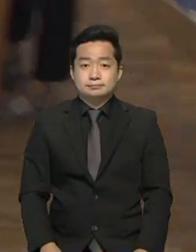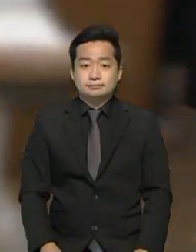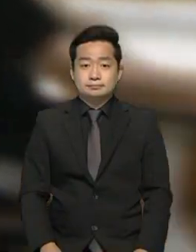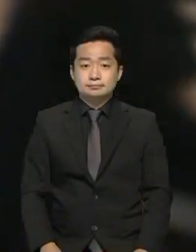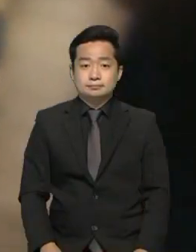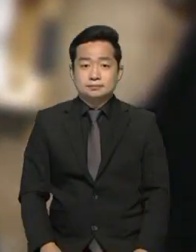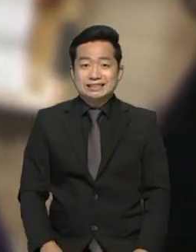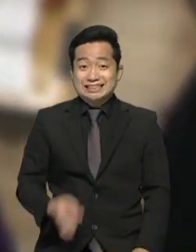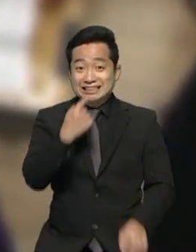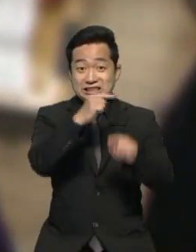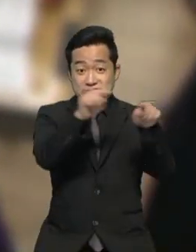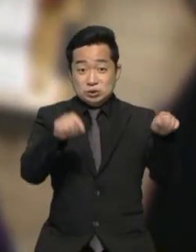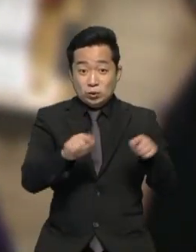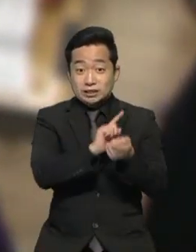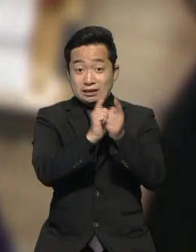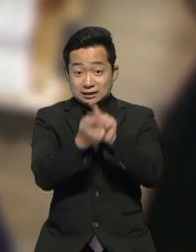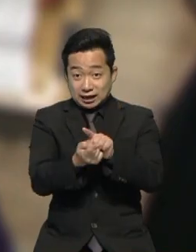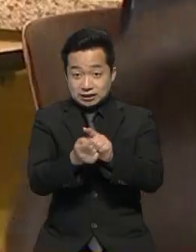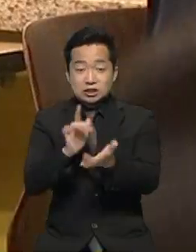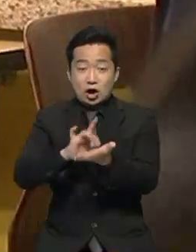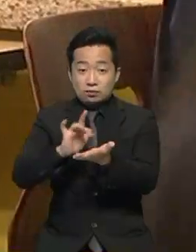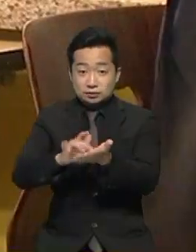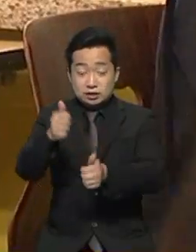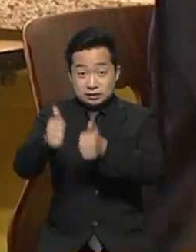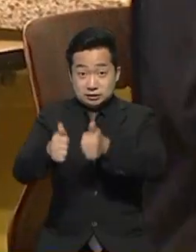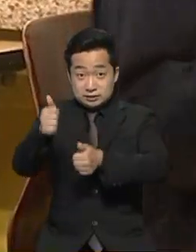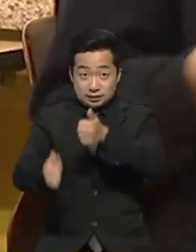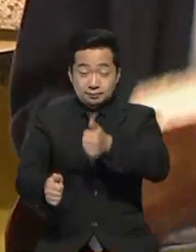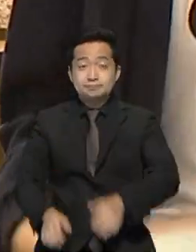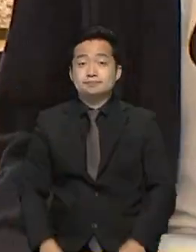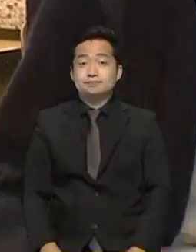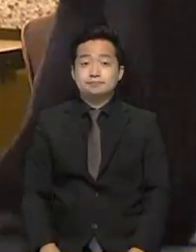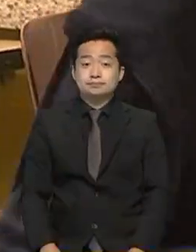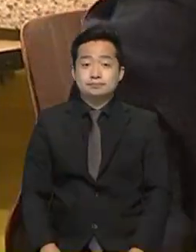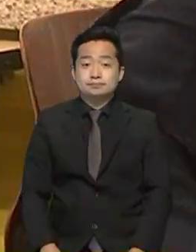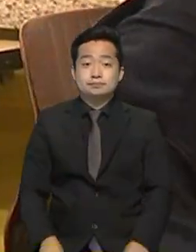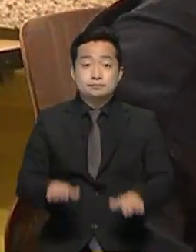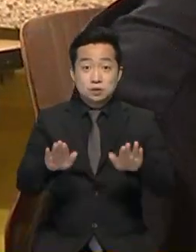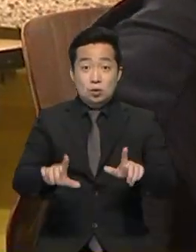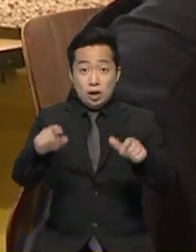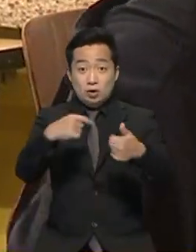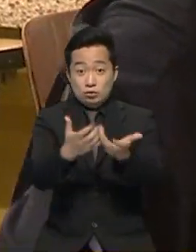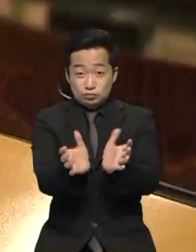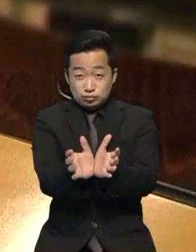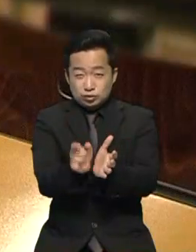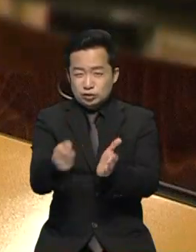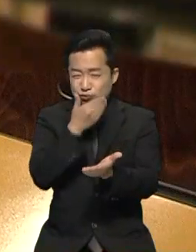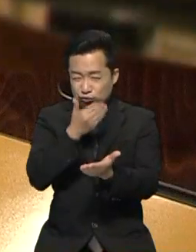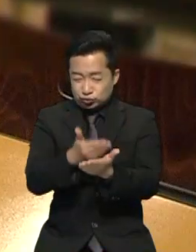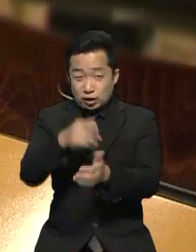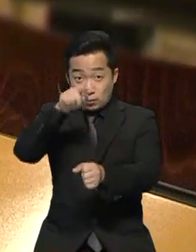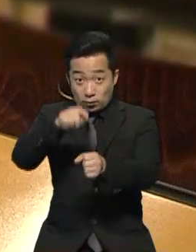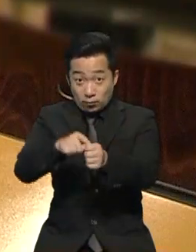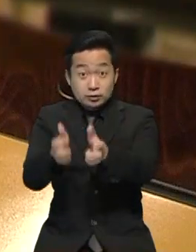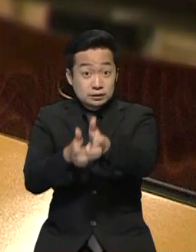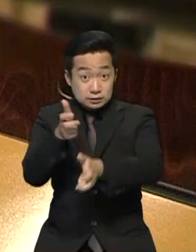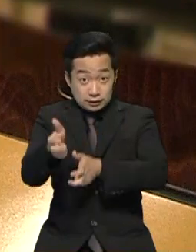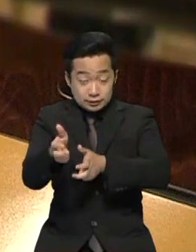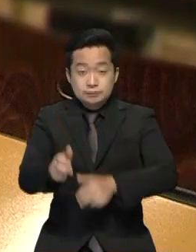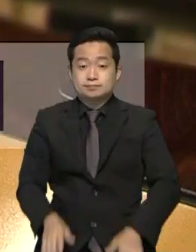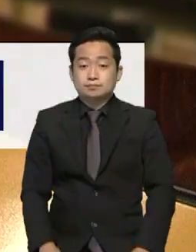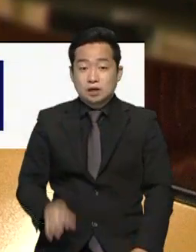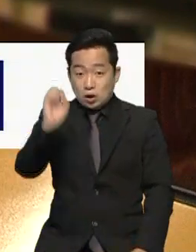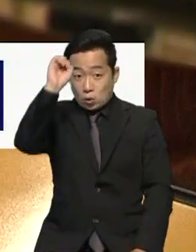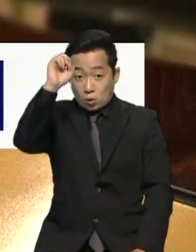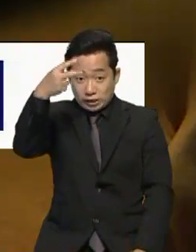종이 시험지 대신 컴퓨터로 진행하는 국가 수준 학업 성취도 평가는 올해 교육부의 중점 사업입니다. 그런데 전국